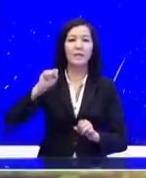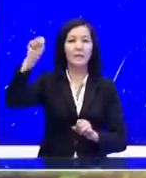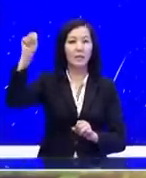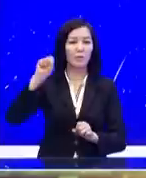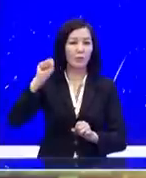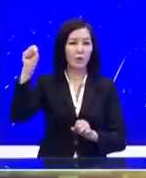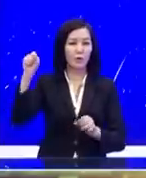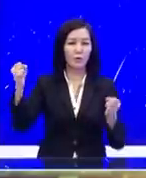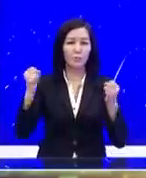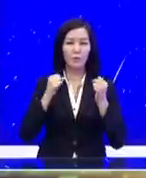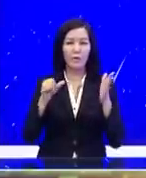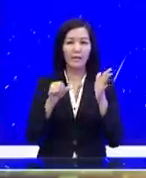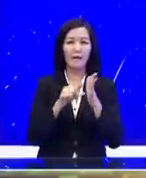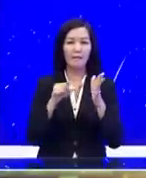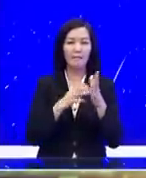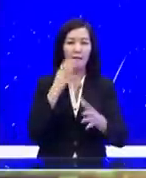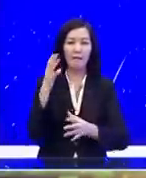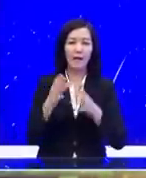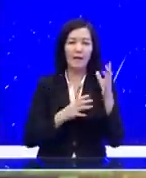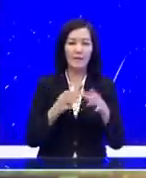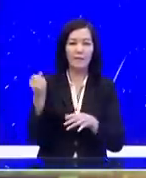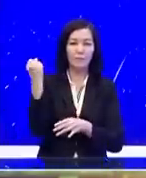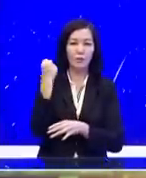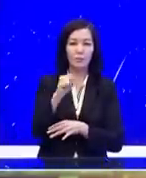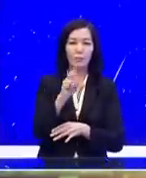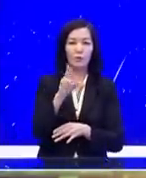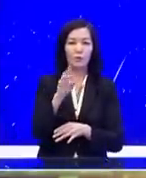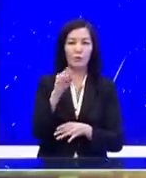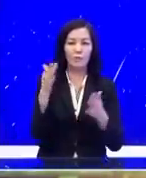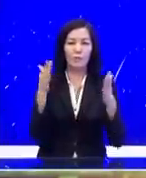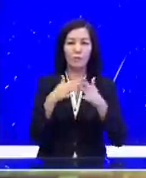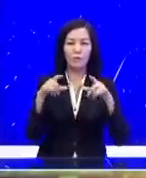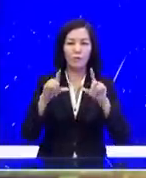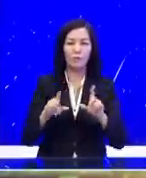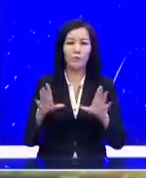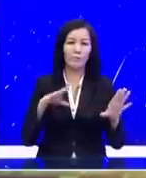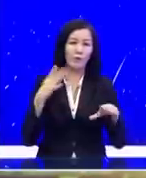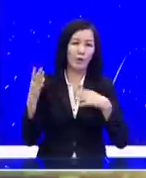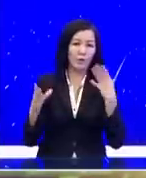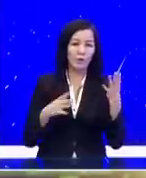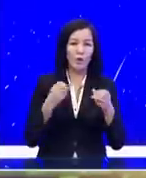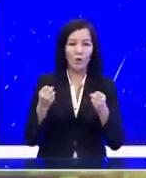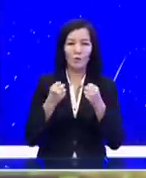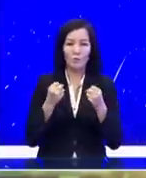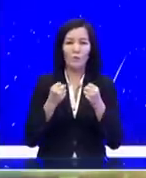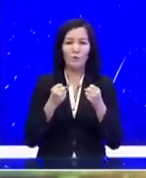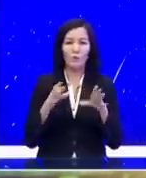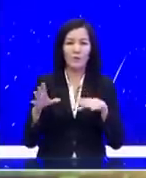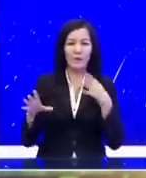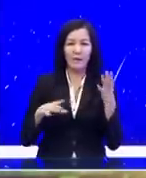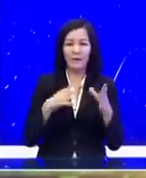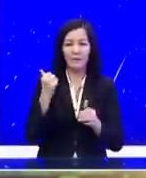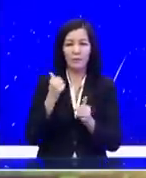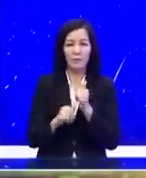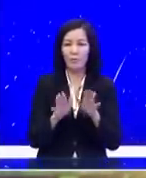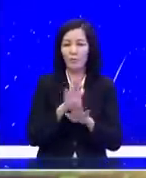Кіргөтеру спортынан 6 мәрте әлем чемпионы Жұмахан Күзбаев үйде отырбақ жаттығу жасайды. Спортшы бабын жоғалтпау үшін дайындықты үзбейді